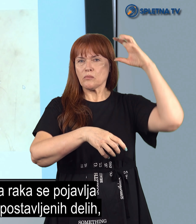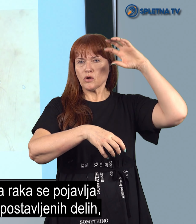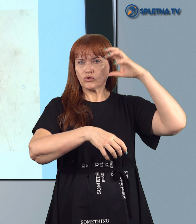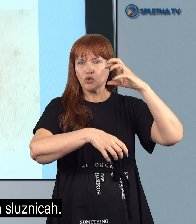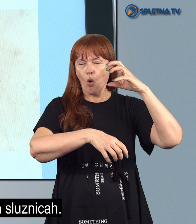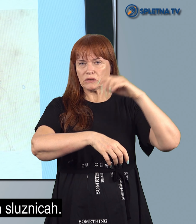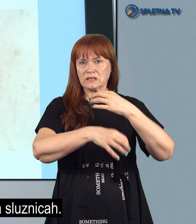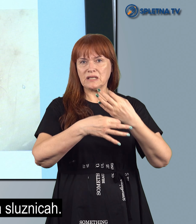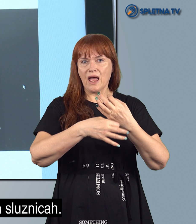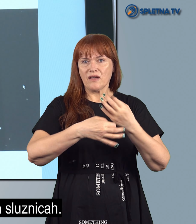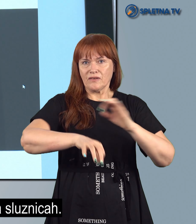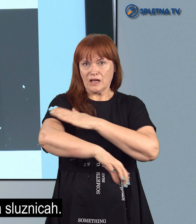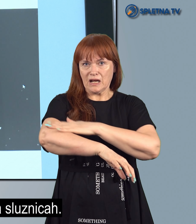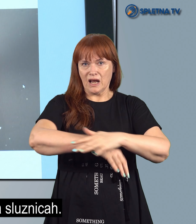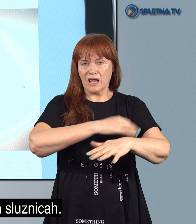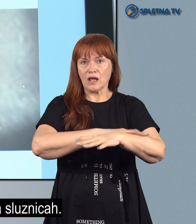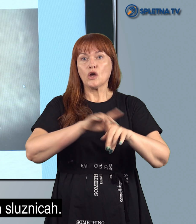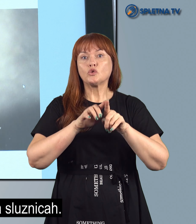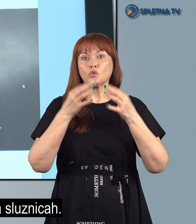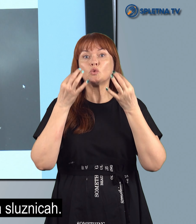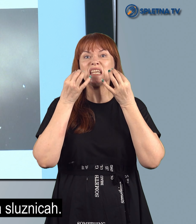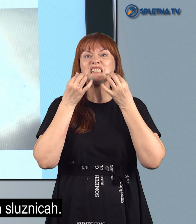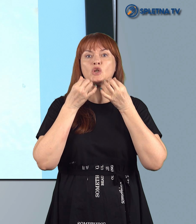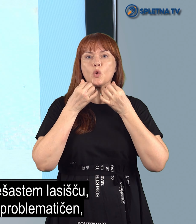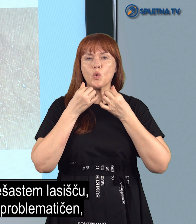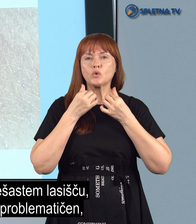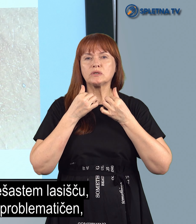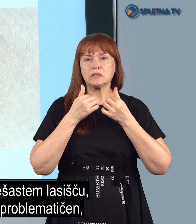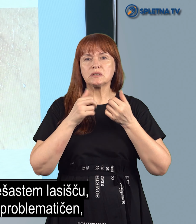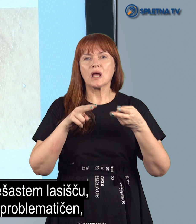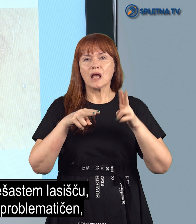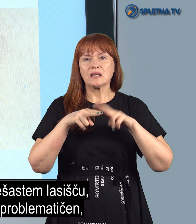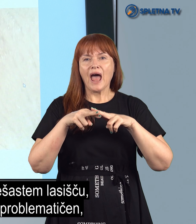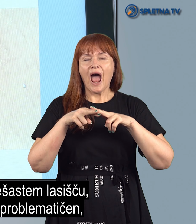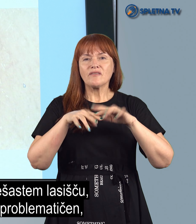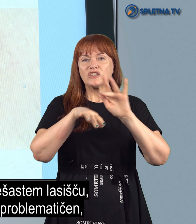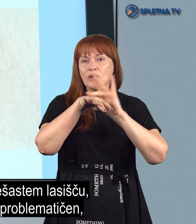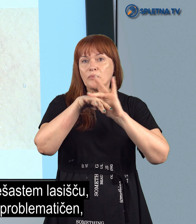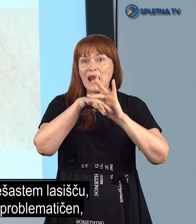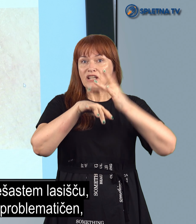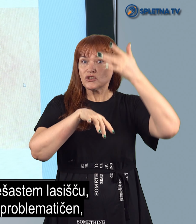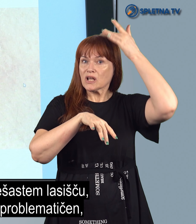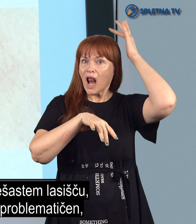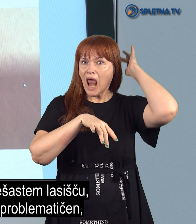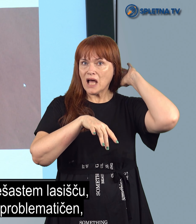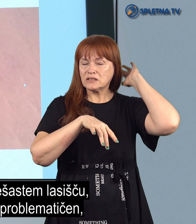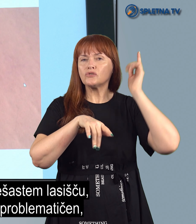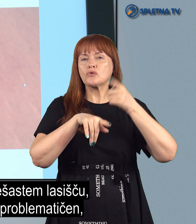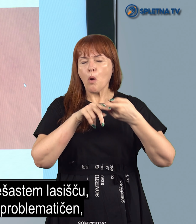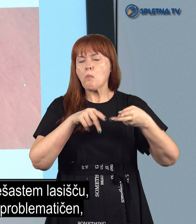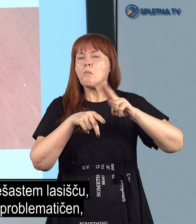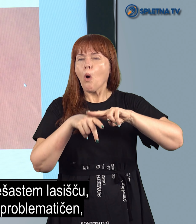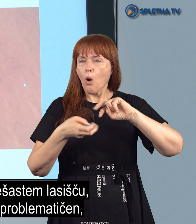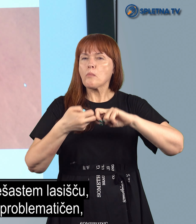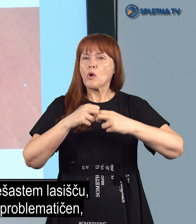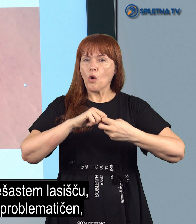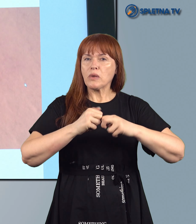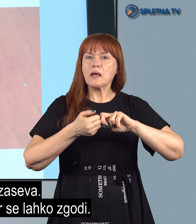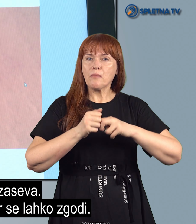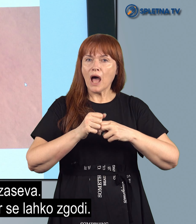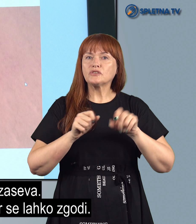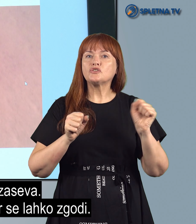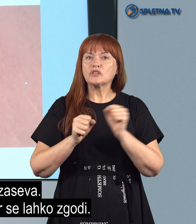izpostavljenih delih, čeprav tudi na sluznicah, velikokrat je pa vendarle na plešastem lasišču, recimo, ta je pa malo bolj